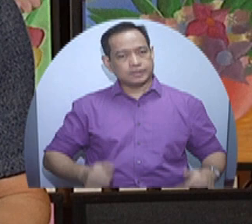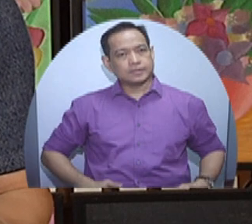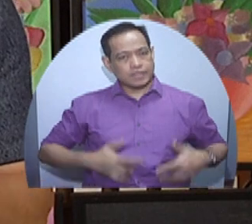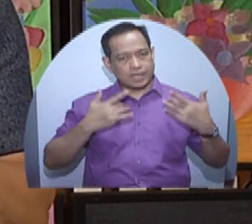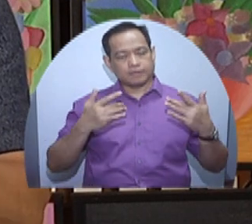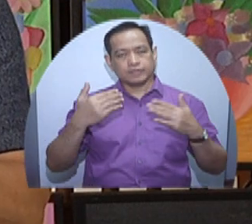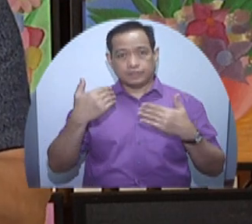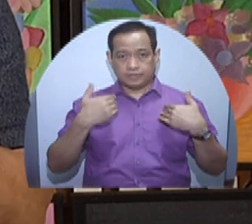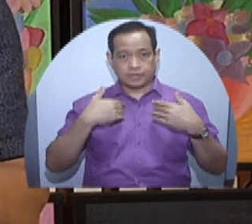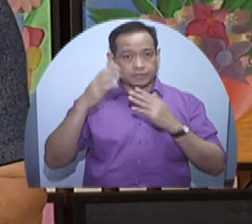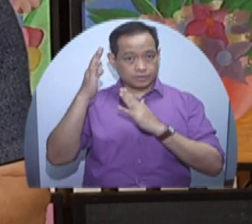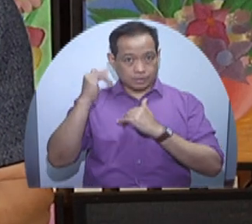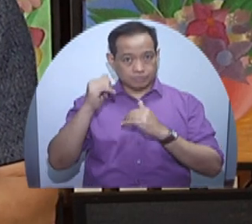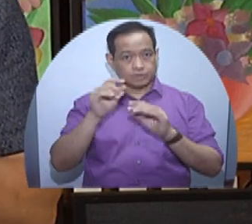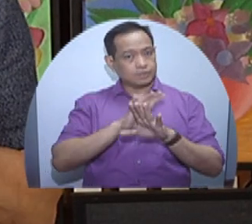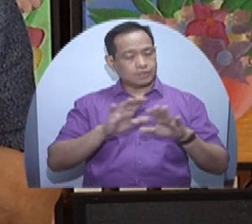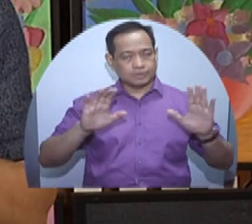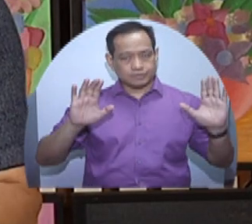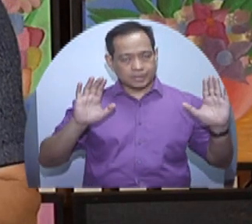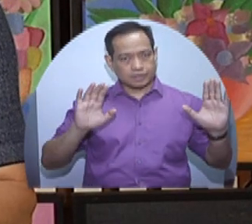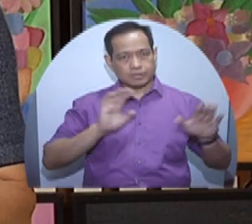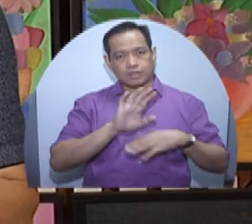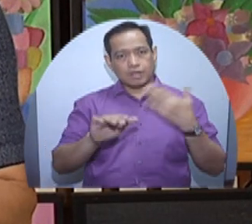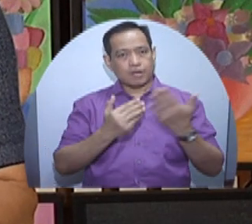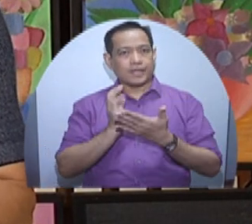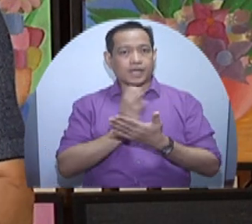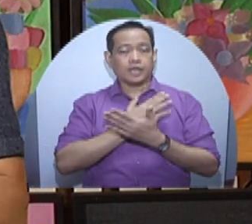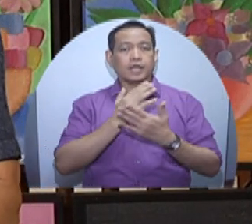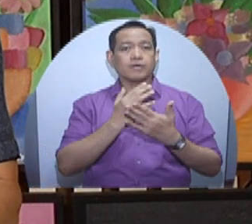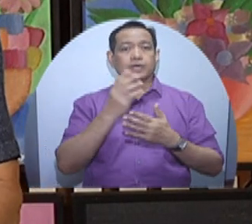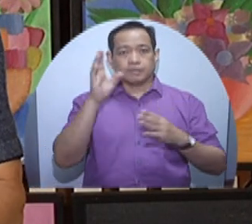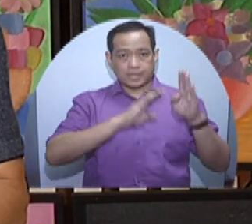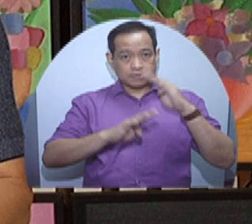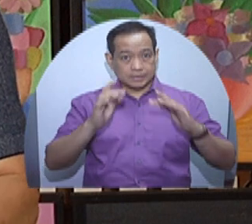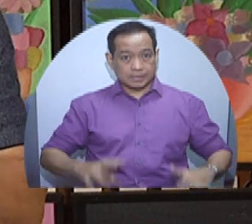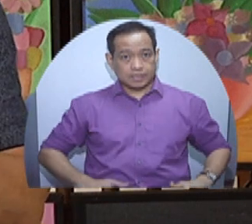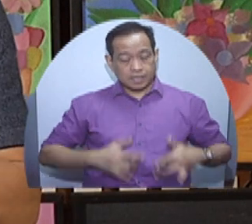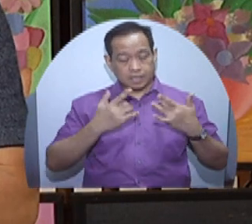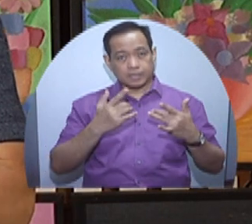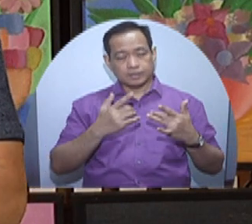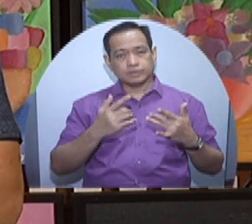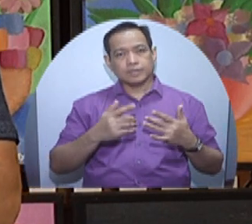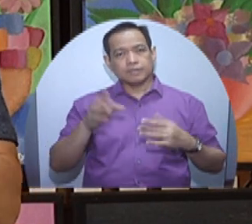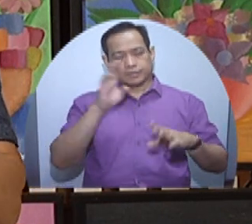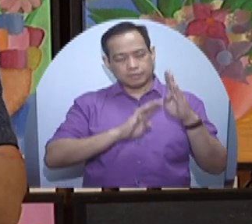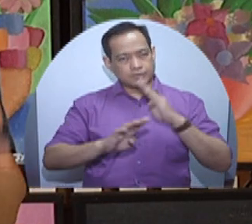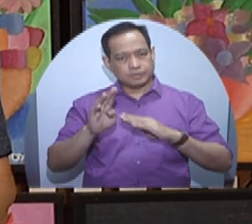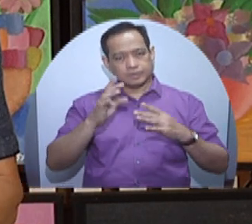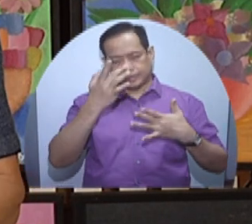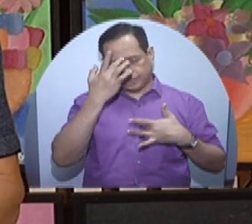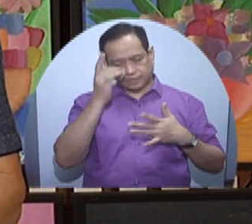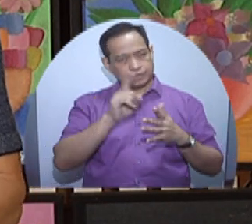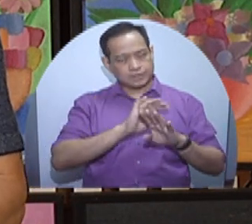pag-asa. Kung kaya't huwag natin sukuan ang ating mga suliranin sa buhay, karamdaman man o ito